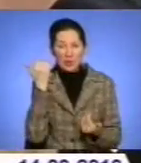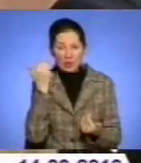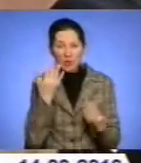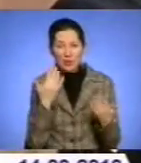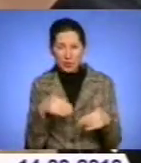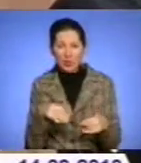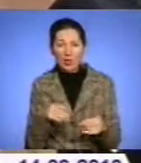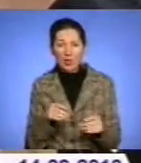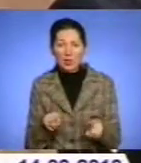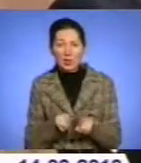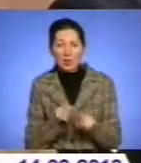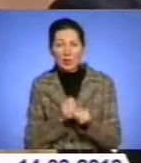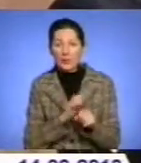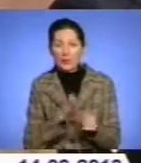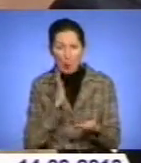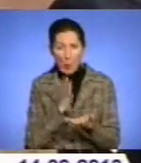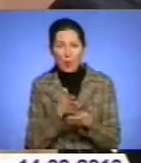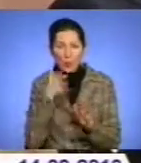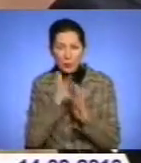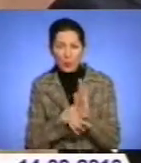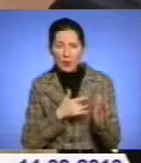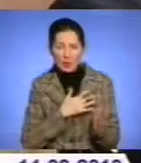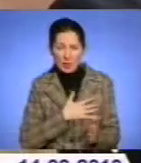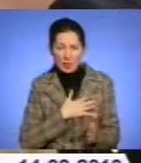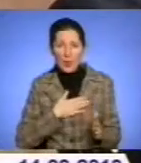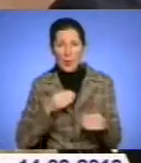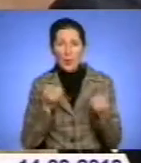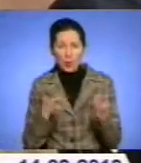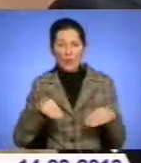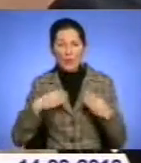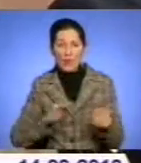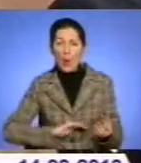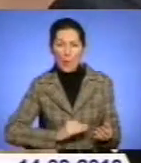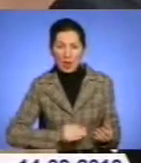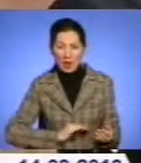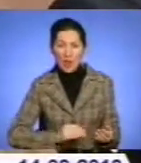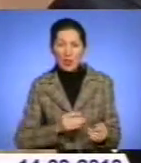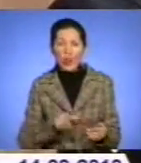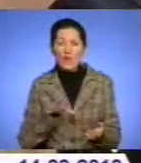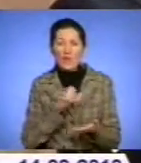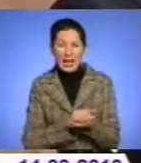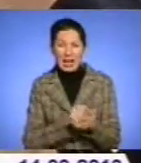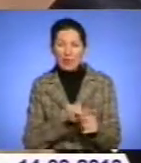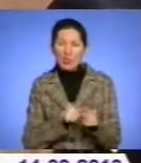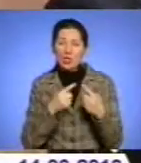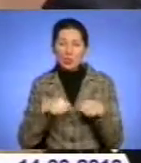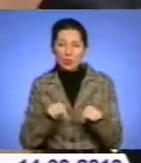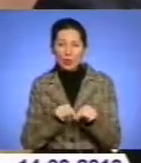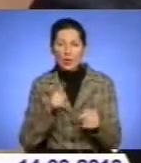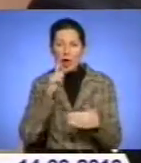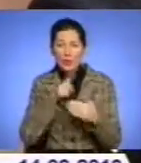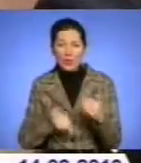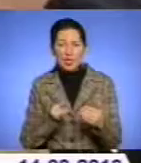не в прямому розумінні приватизації. Ми віддаємо приватникам в оренду ці структури. І повірте, що міські